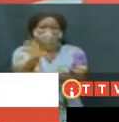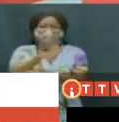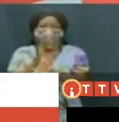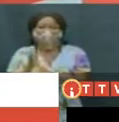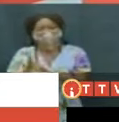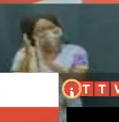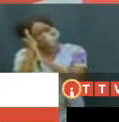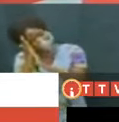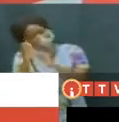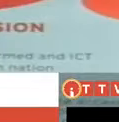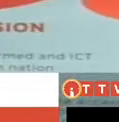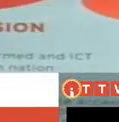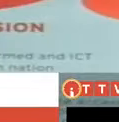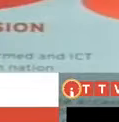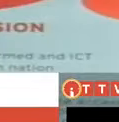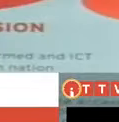usiku wabwino zikoma.